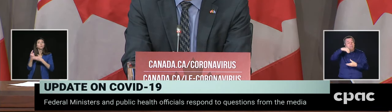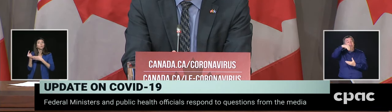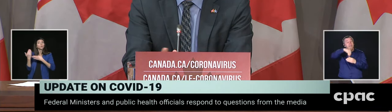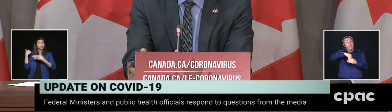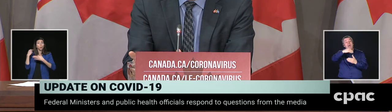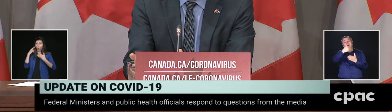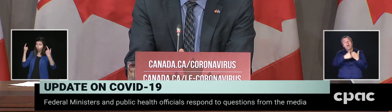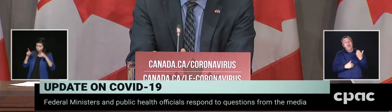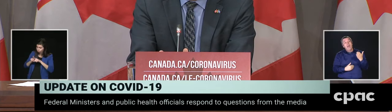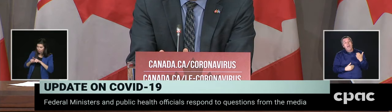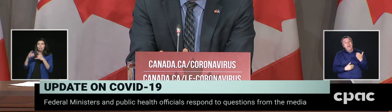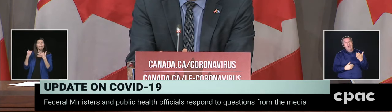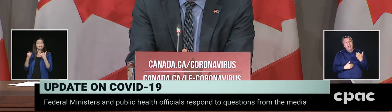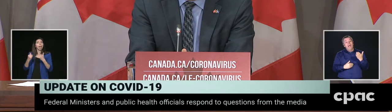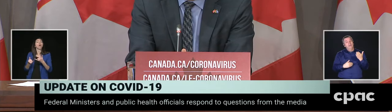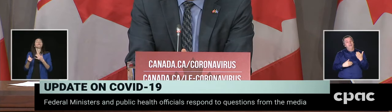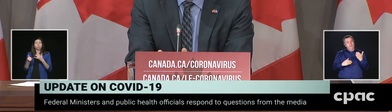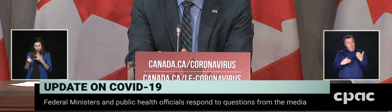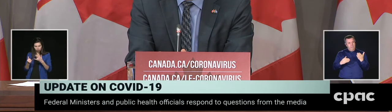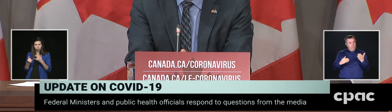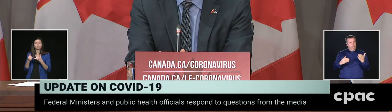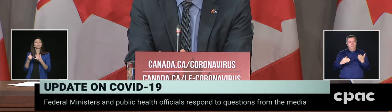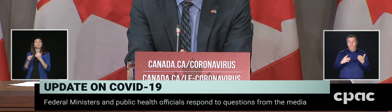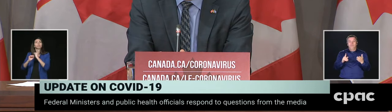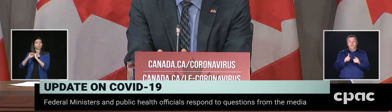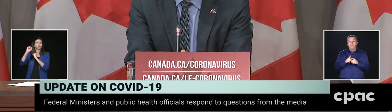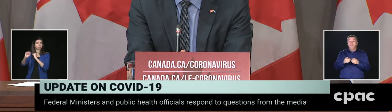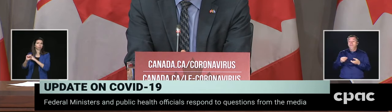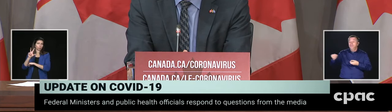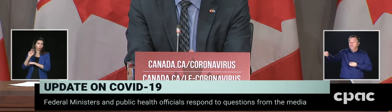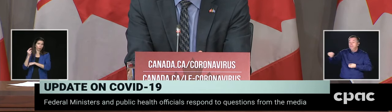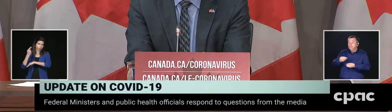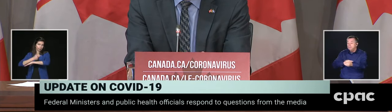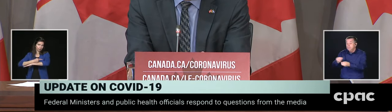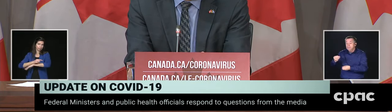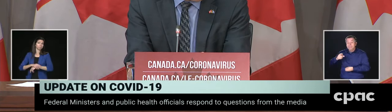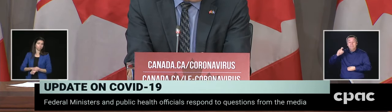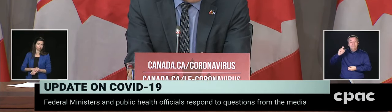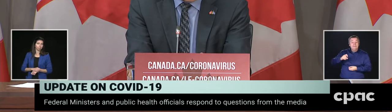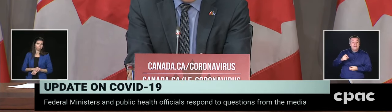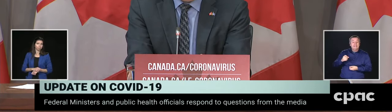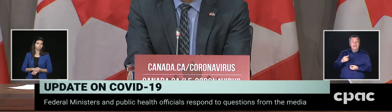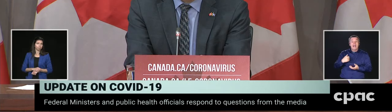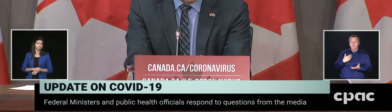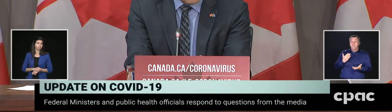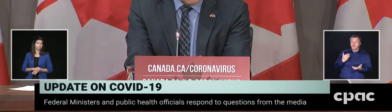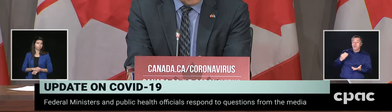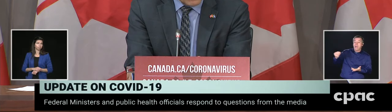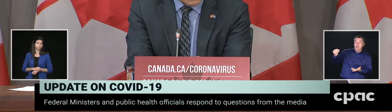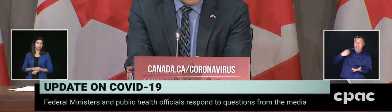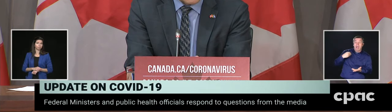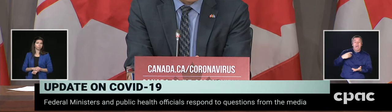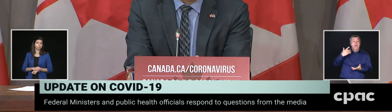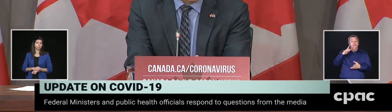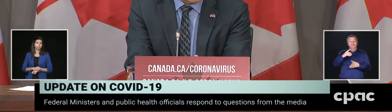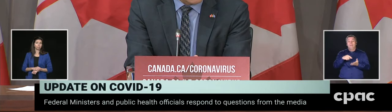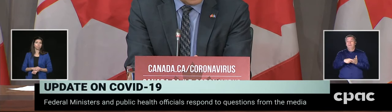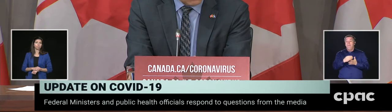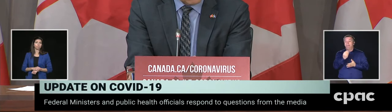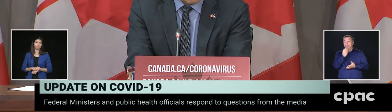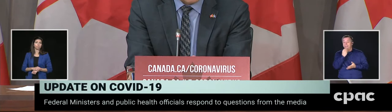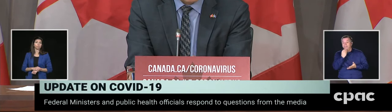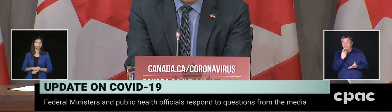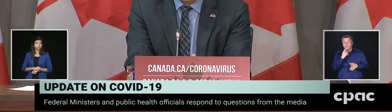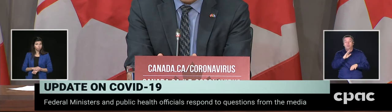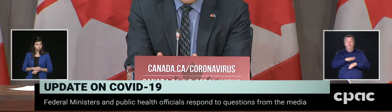l'assurance que le passage des biens et services essentiels dont on a besoin au point de vue alimentaire, au point de vue médical, mais aussi